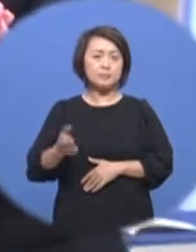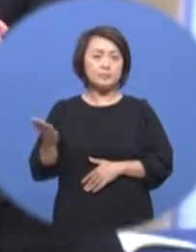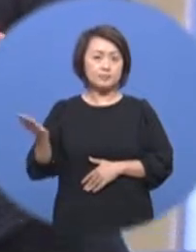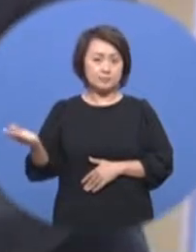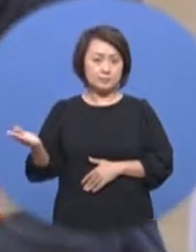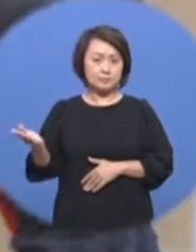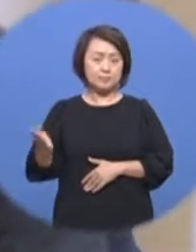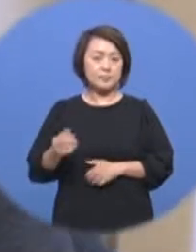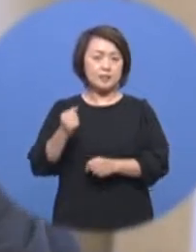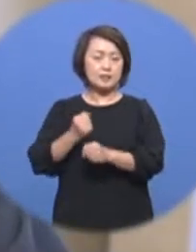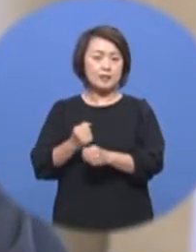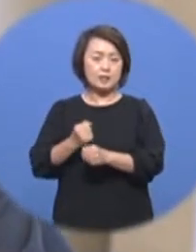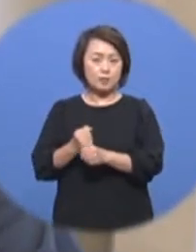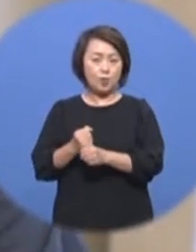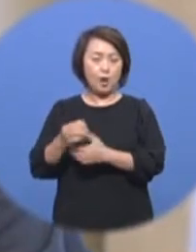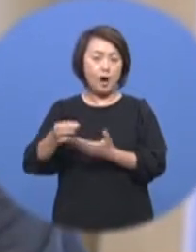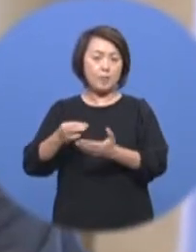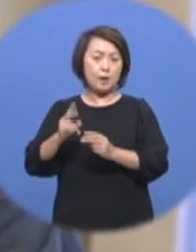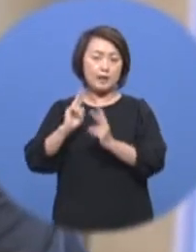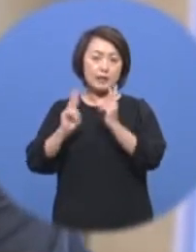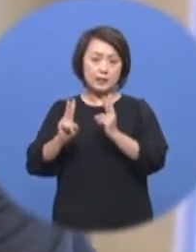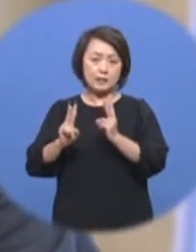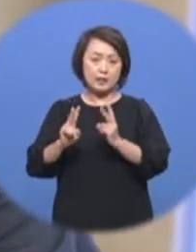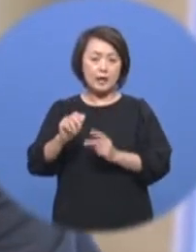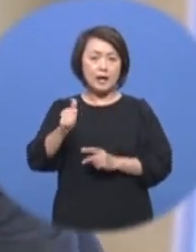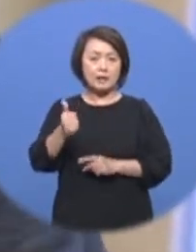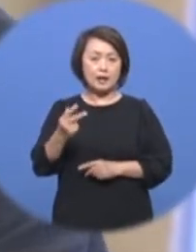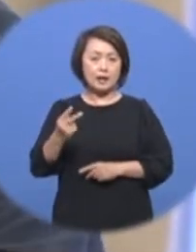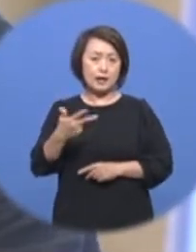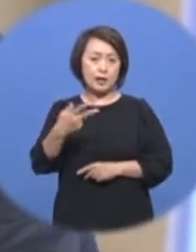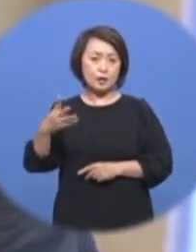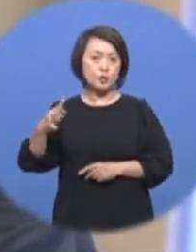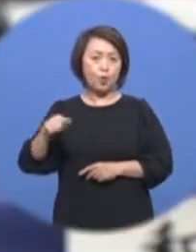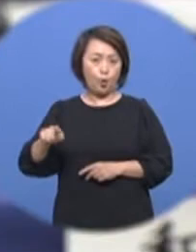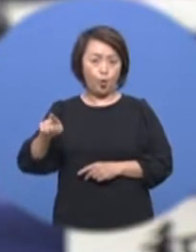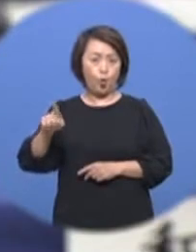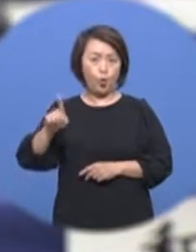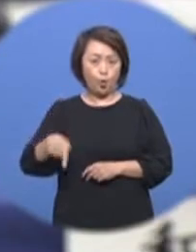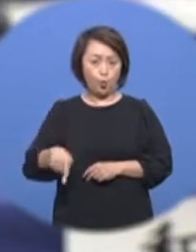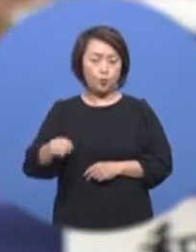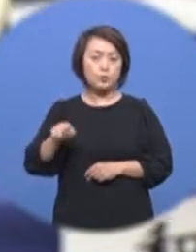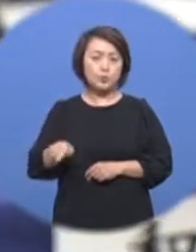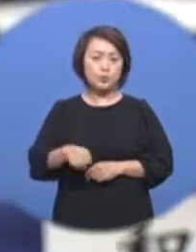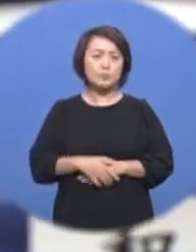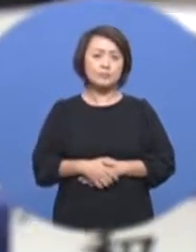ング用品の製造販売会社株式会社高商と、